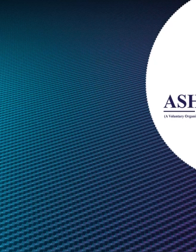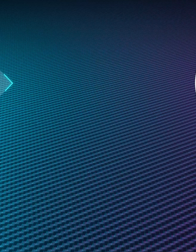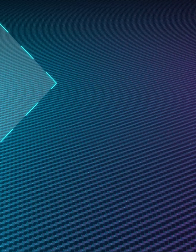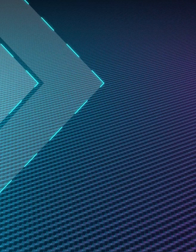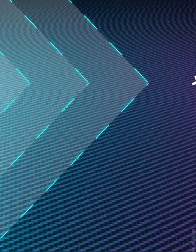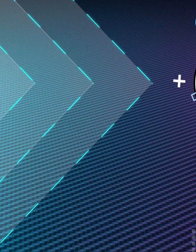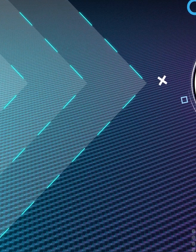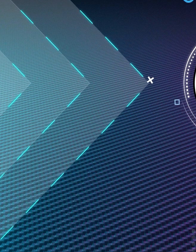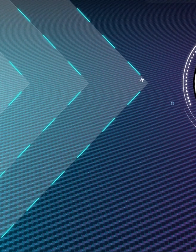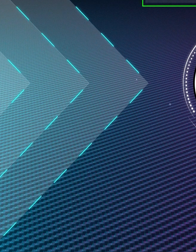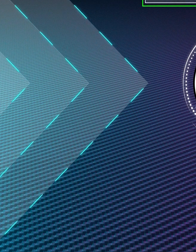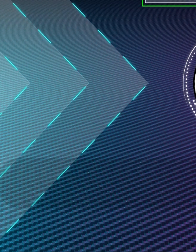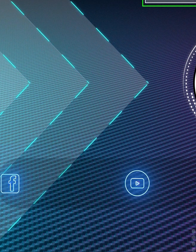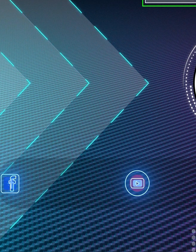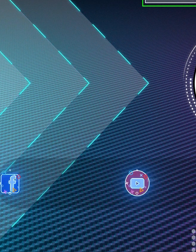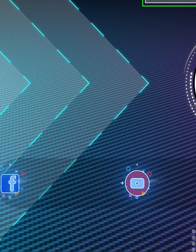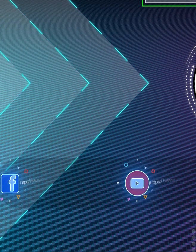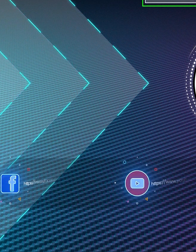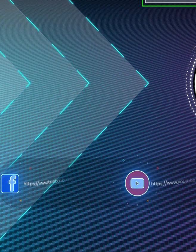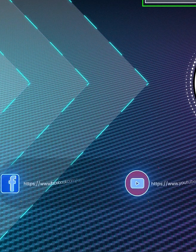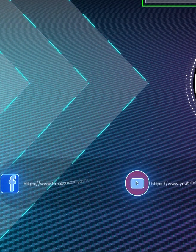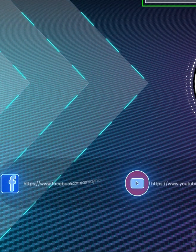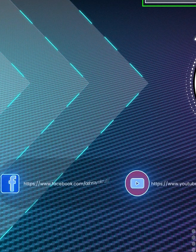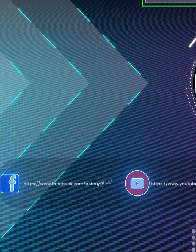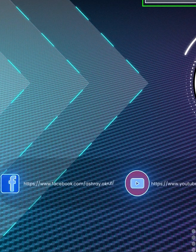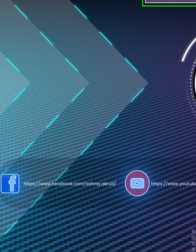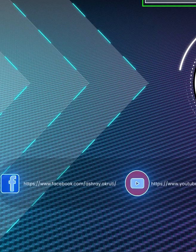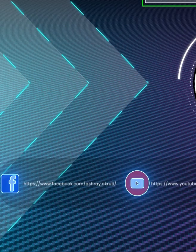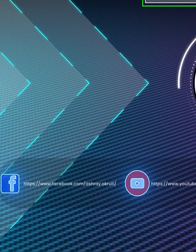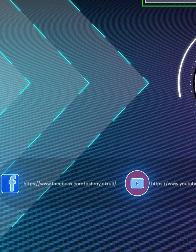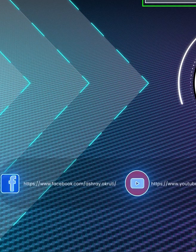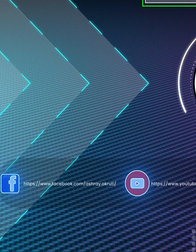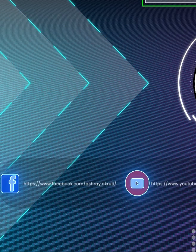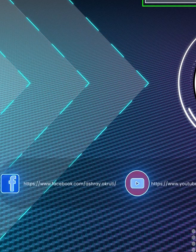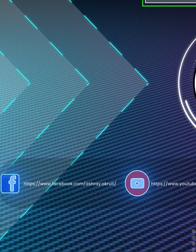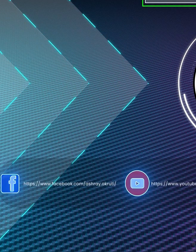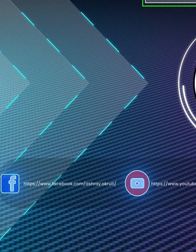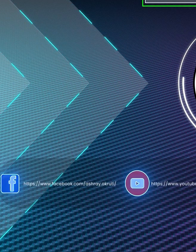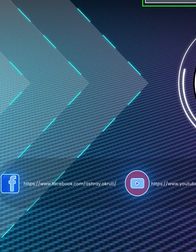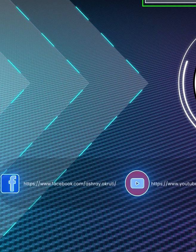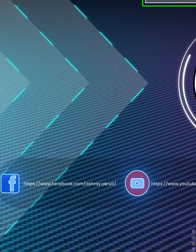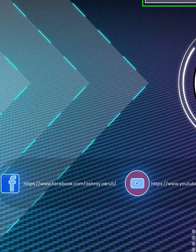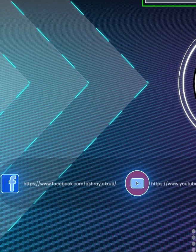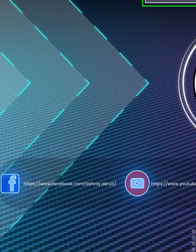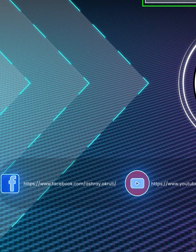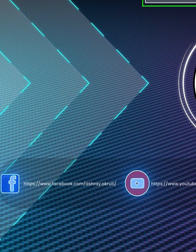पसरणे, बीज प्रसार झाडांना मदत करते. गर्दी रोखणे, सूर्यप्रकाश, पाणी आणि खनिजांसाठी स्पर्धा टाळा.